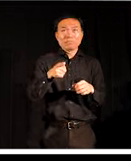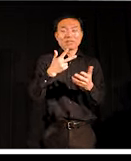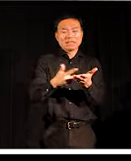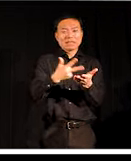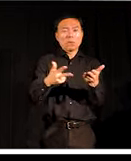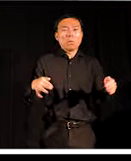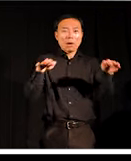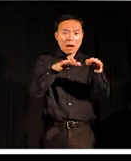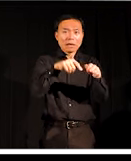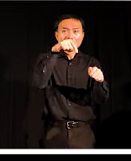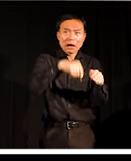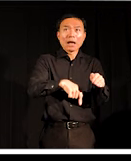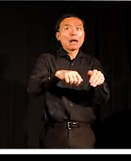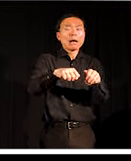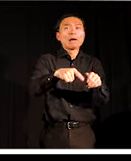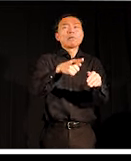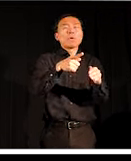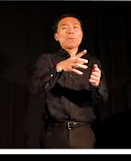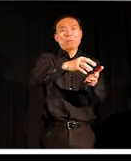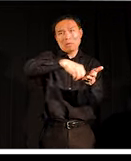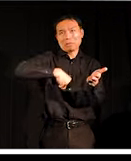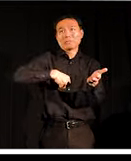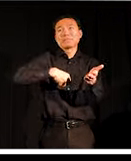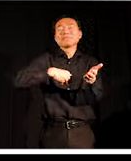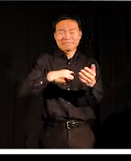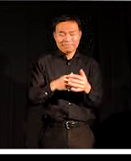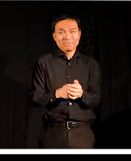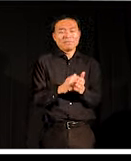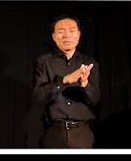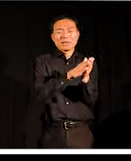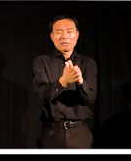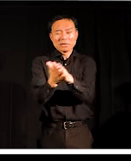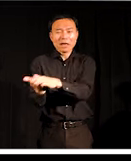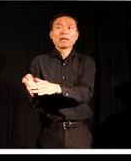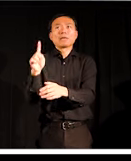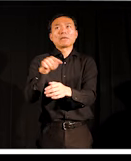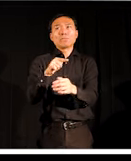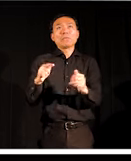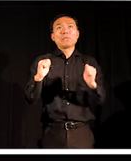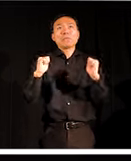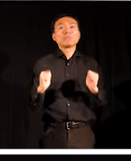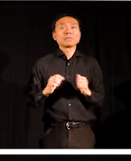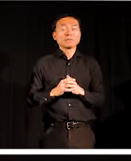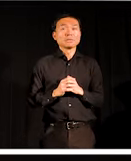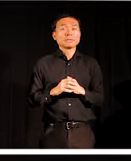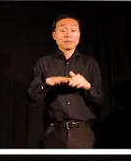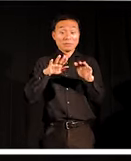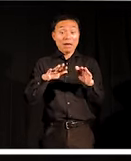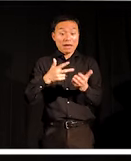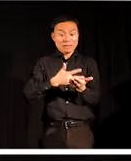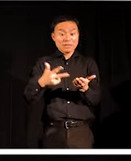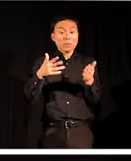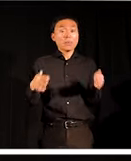活動からは知りとかれています亡くなられた方もいらっしゃいます今資料官の運営や戦争